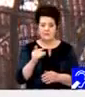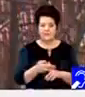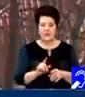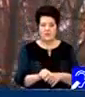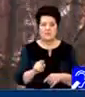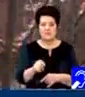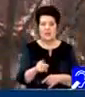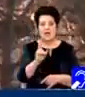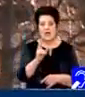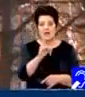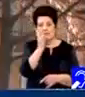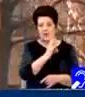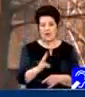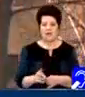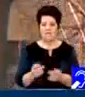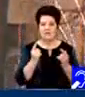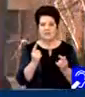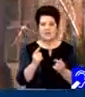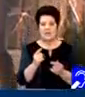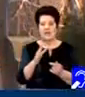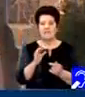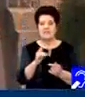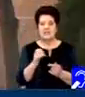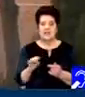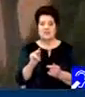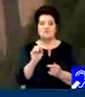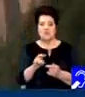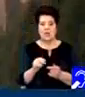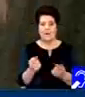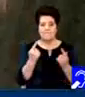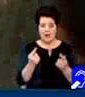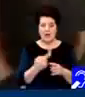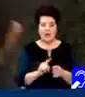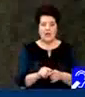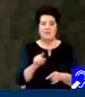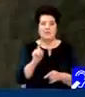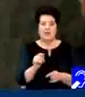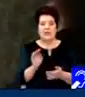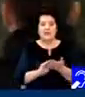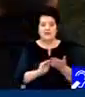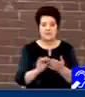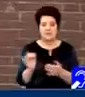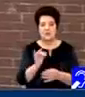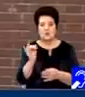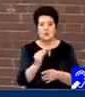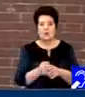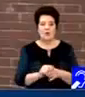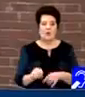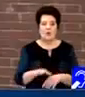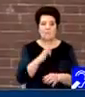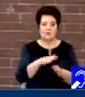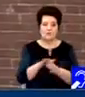Catedrala Greco-Catolică Sfântul Vasile cel Mare, unde a fost depus trupul neînsuflețit. Istoricul și scriitorul Neagu Giuvara, care ar fi împlinit